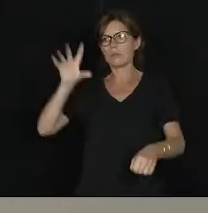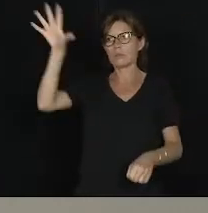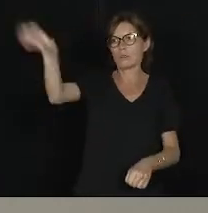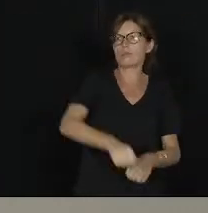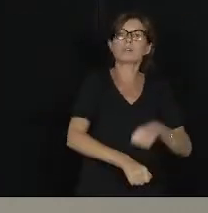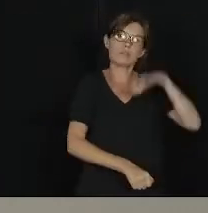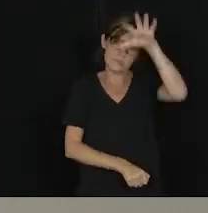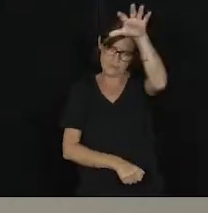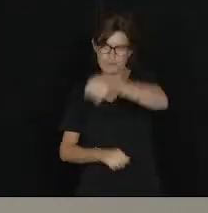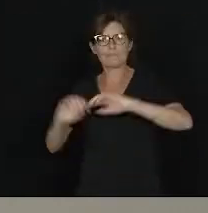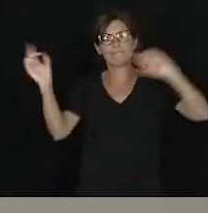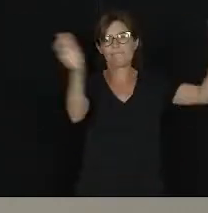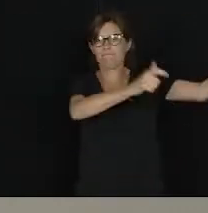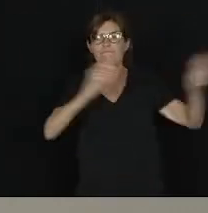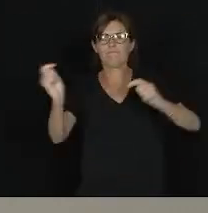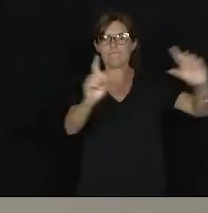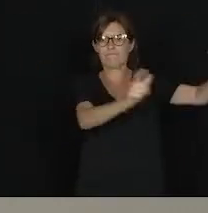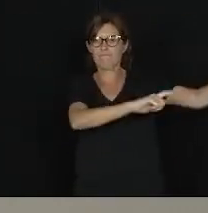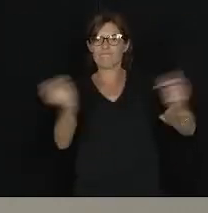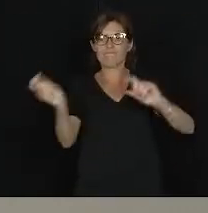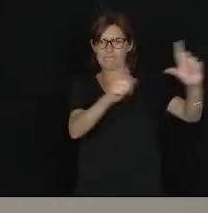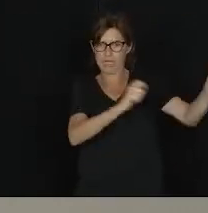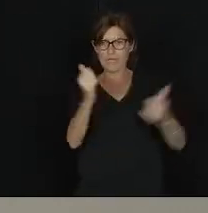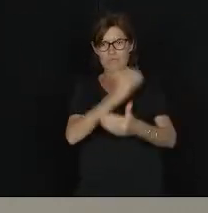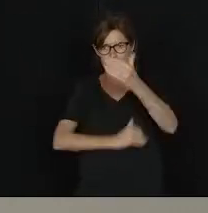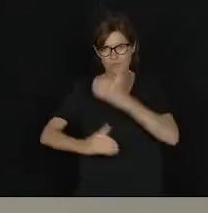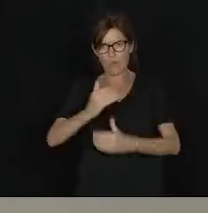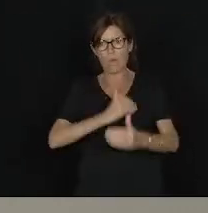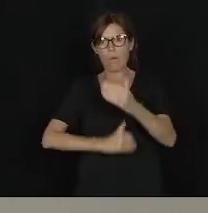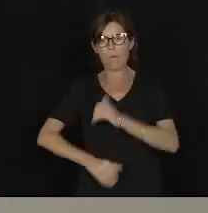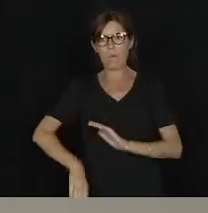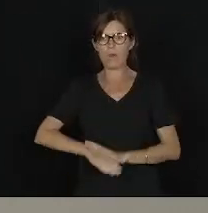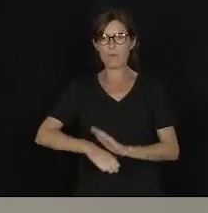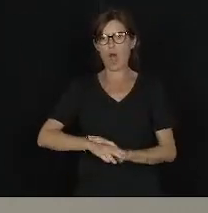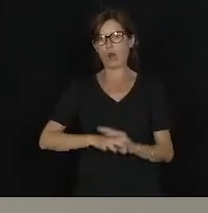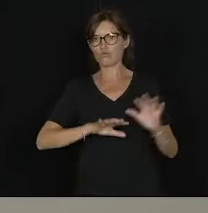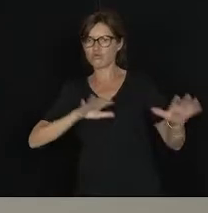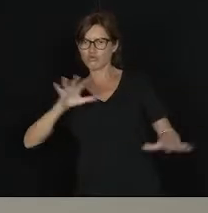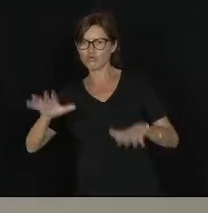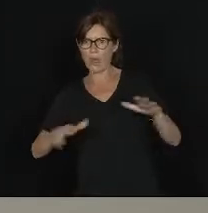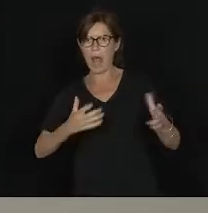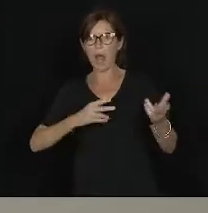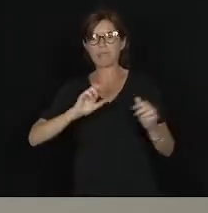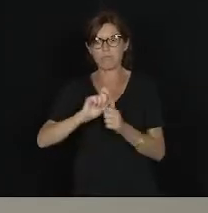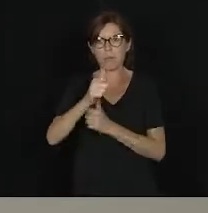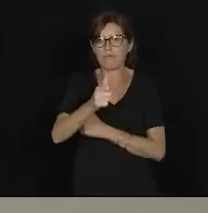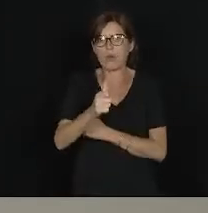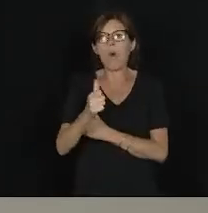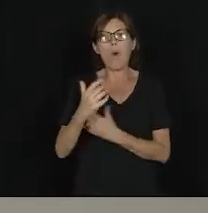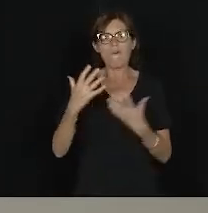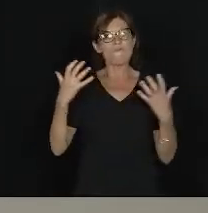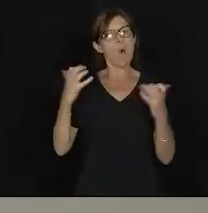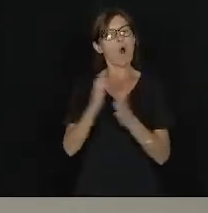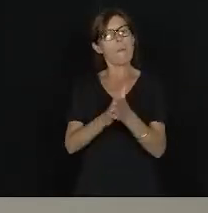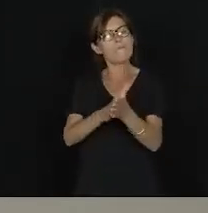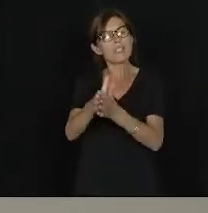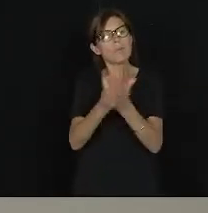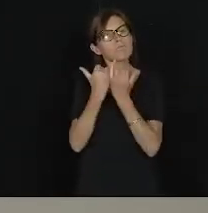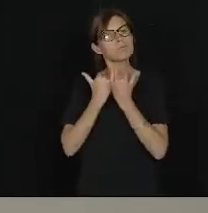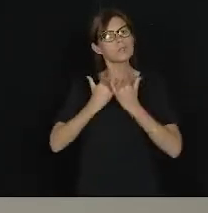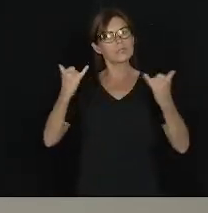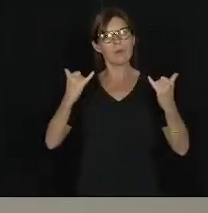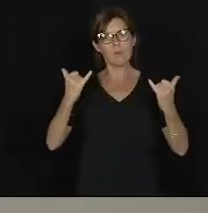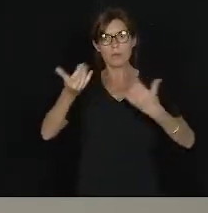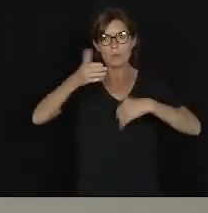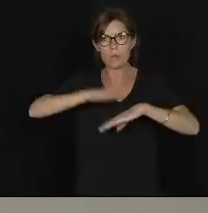vont gagner en ambition et en irréalisme. Il n'en reste pas moins, si vous voulez,